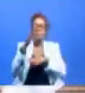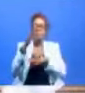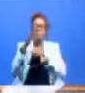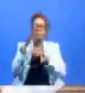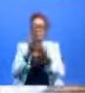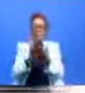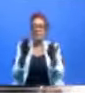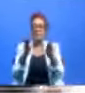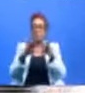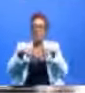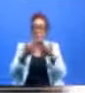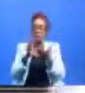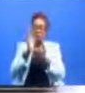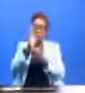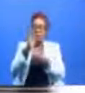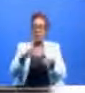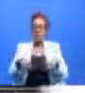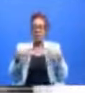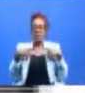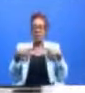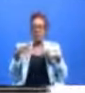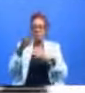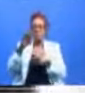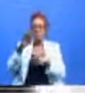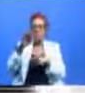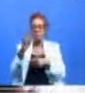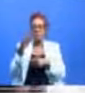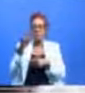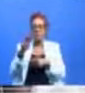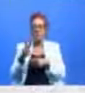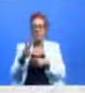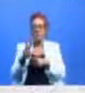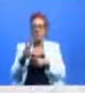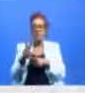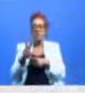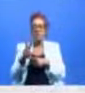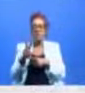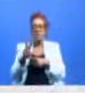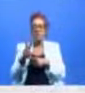about your life. Ruth Sarmui, NTV.